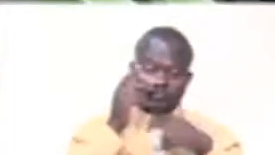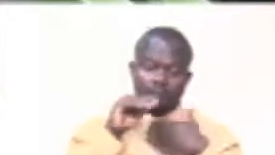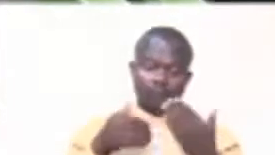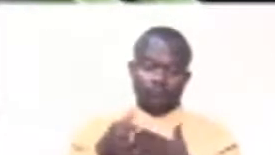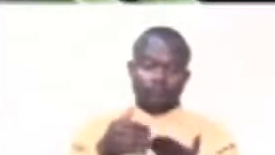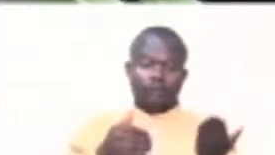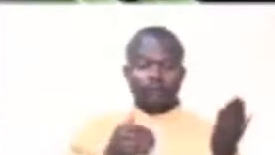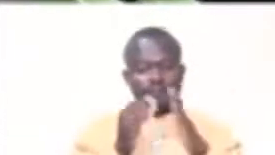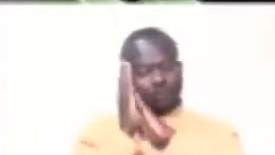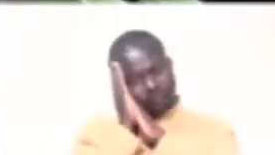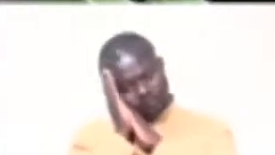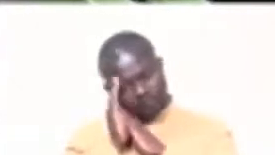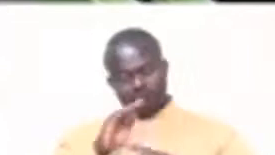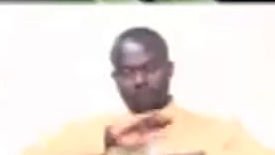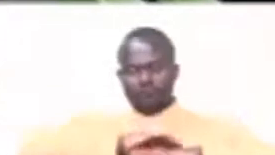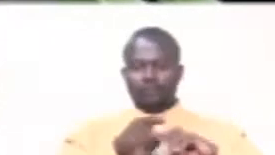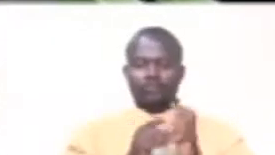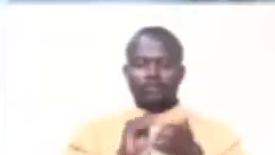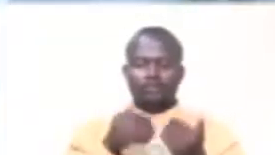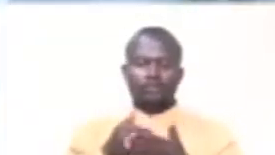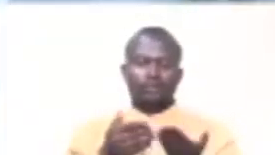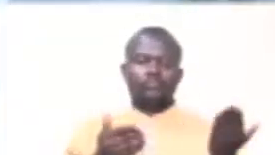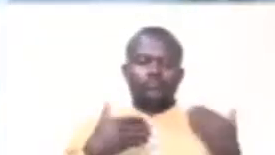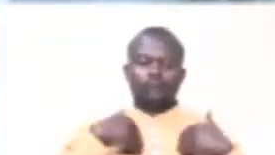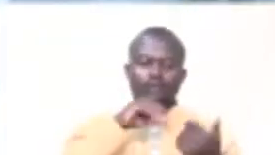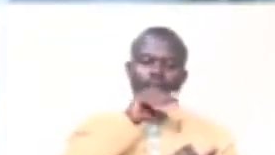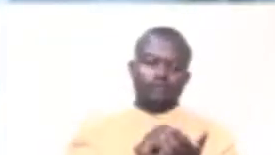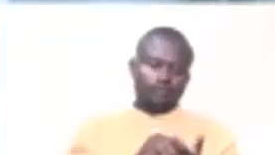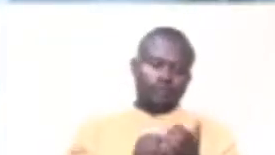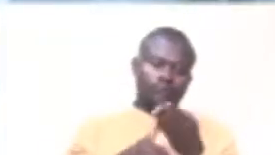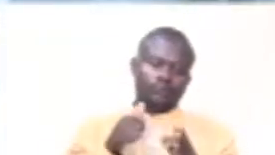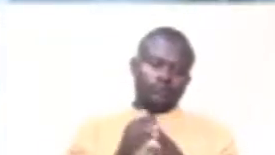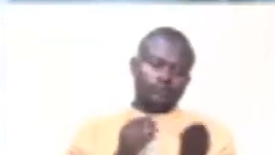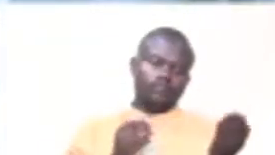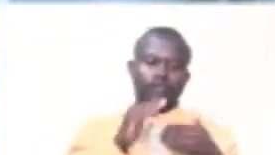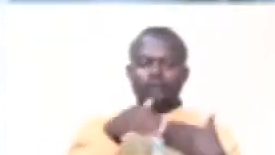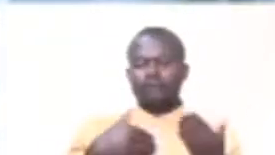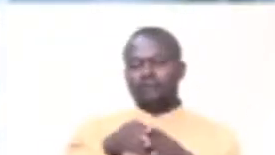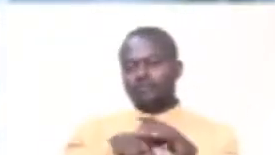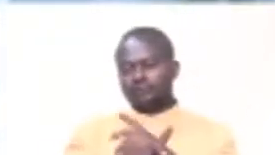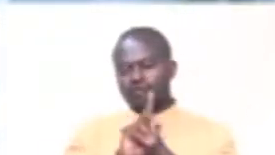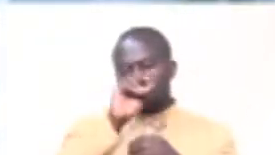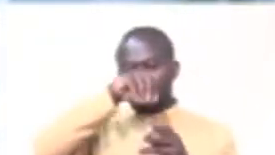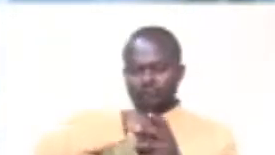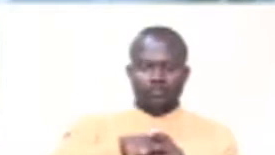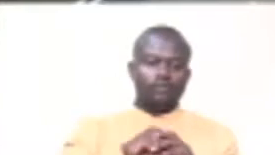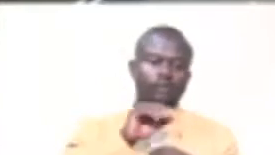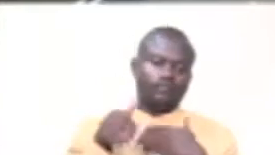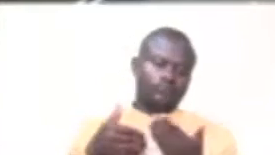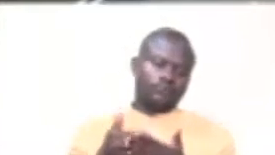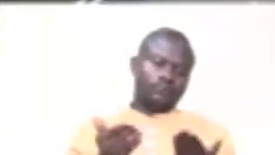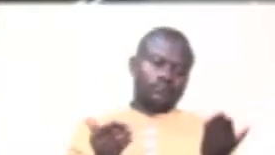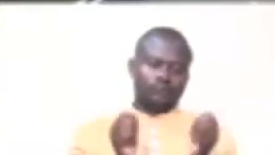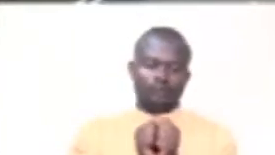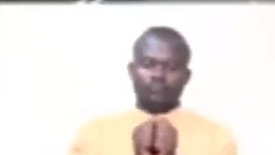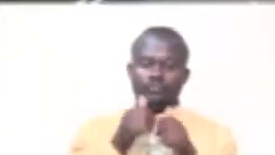ho kuryama hahagije, ndetse aho Santé de Santé yubatse twagiraga ibiza amazi akaza akanyuramo akaba yatwara abantu.